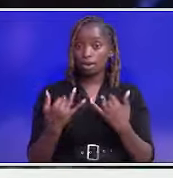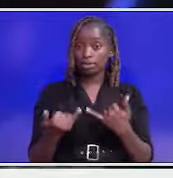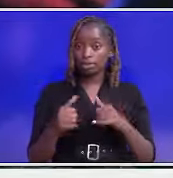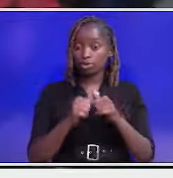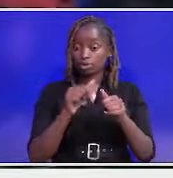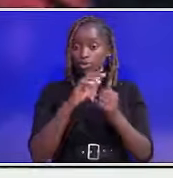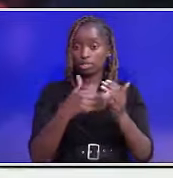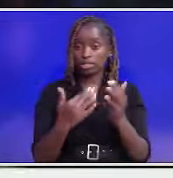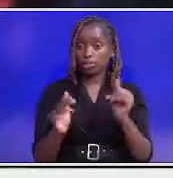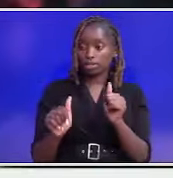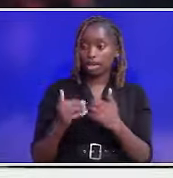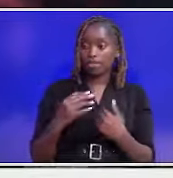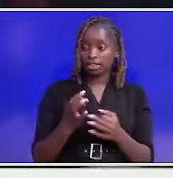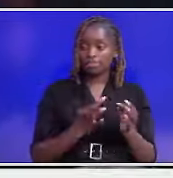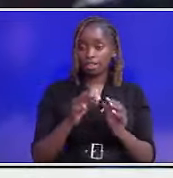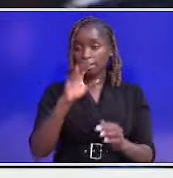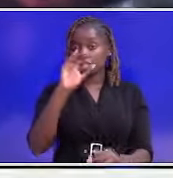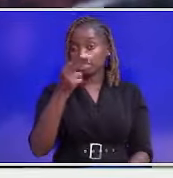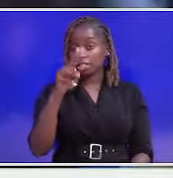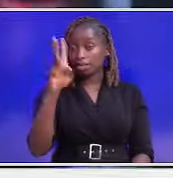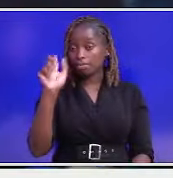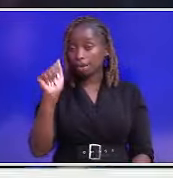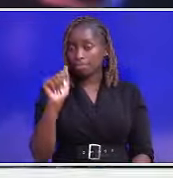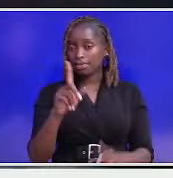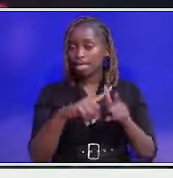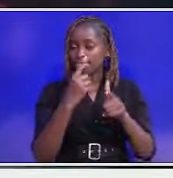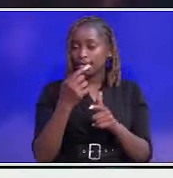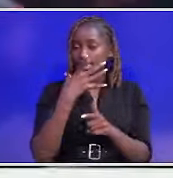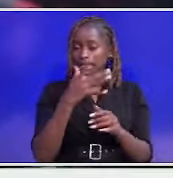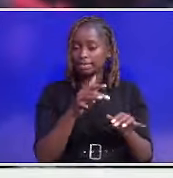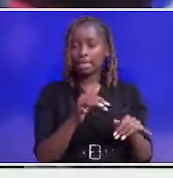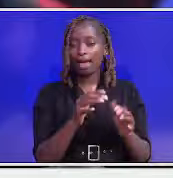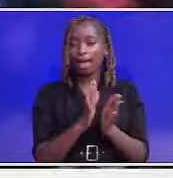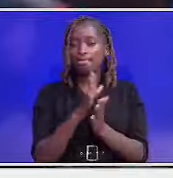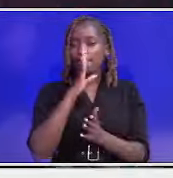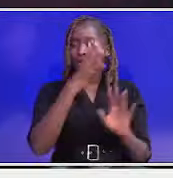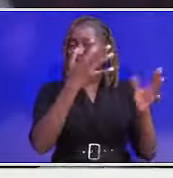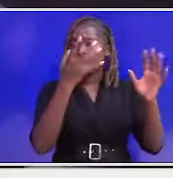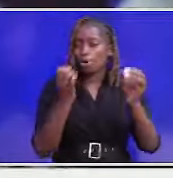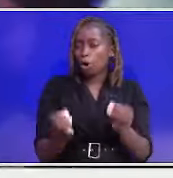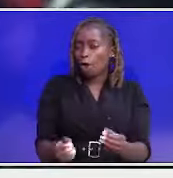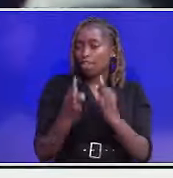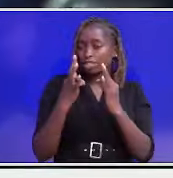zinazofahamika kama chinyimba. Ukaidi wake unasherekewa kirasmi.